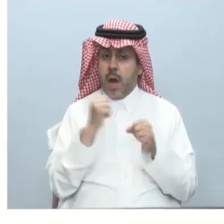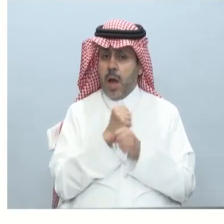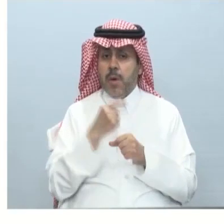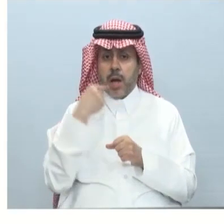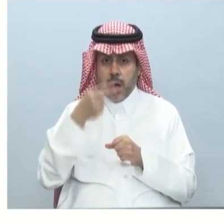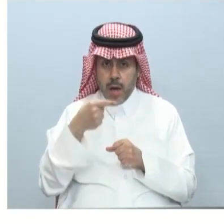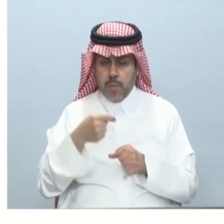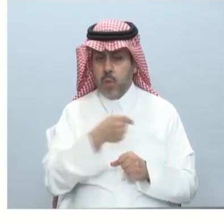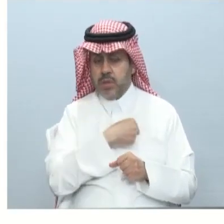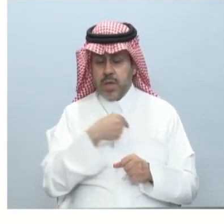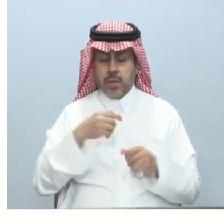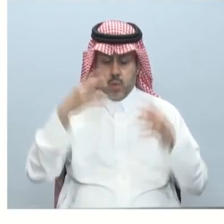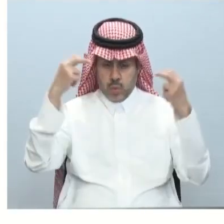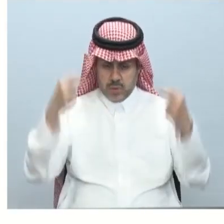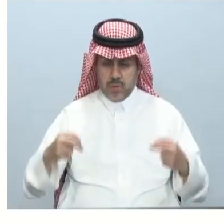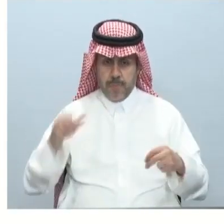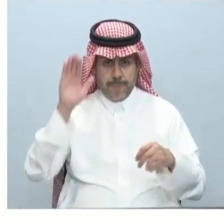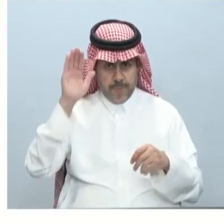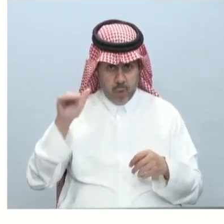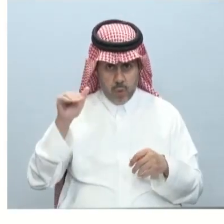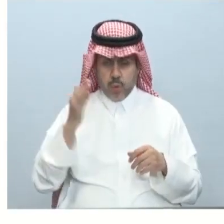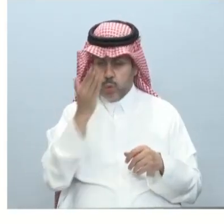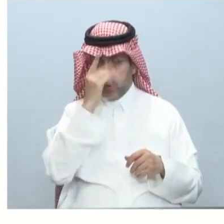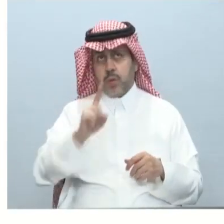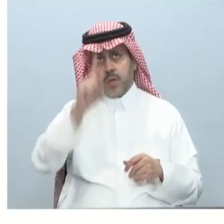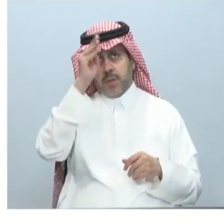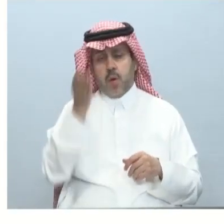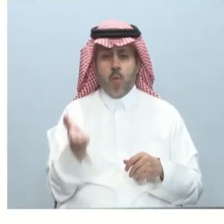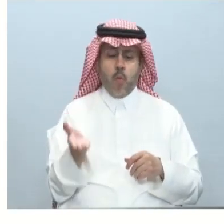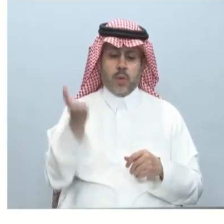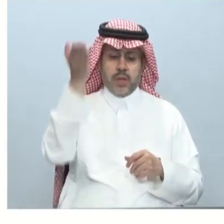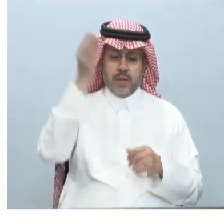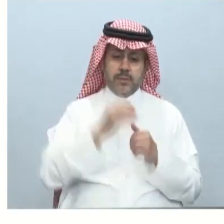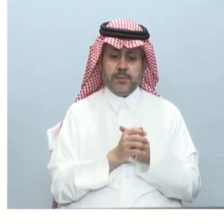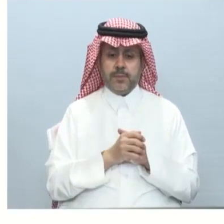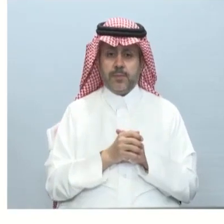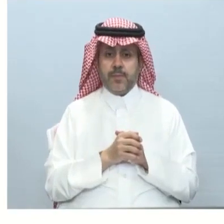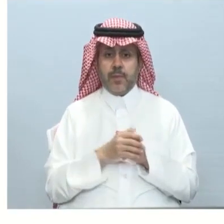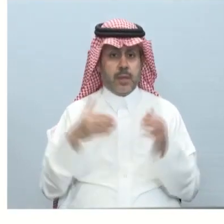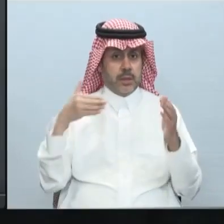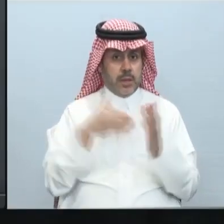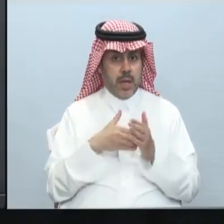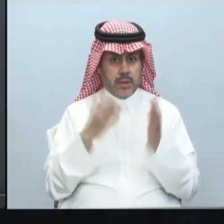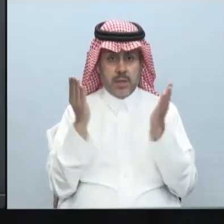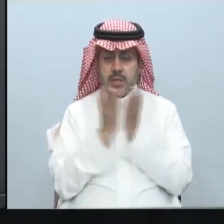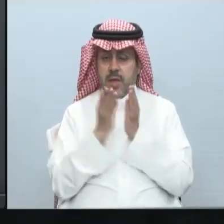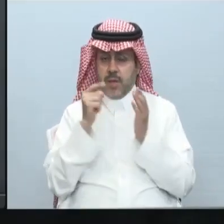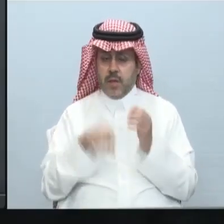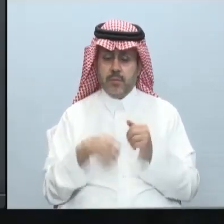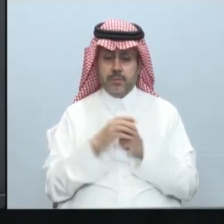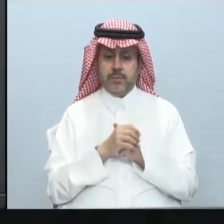والجوارح وفيها الركوع والسجود لله سبحانه وتعالى بهذا نكون بحمد الله